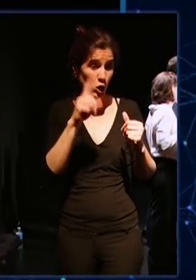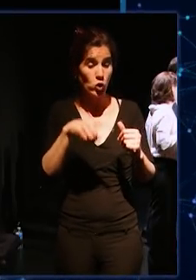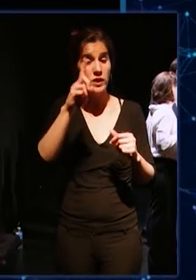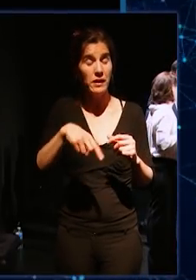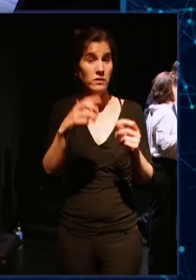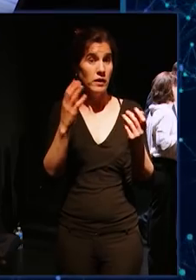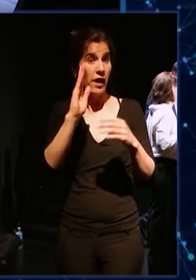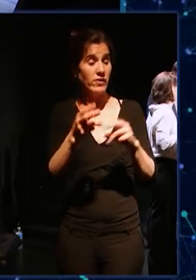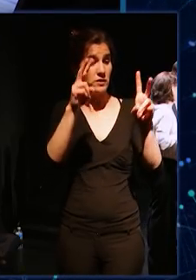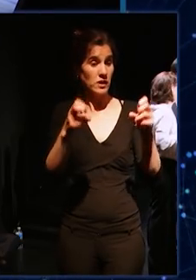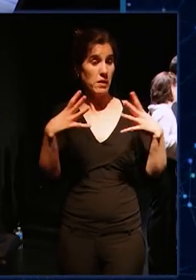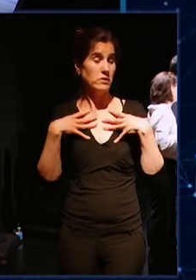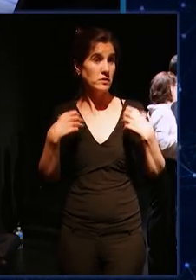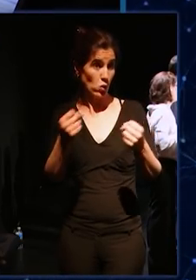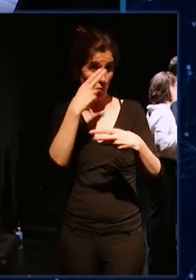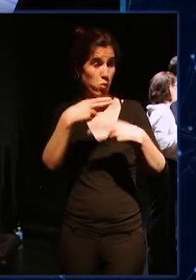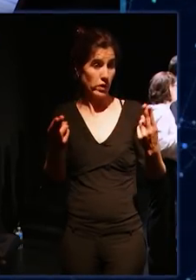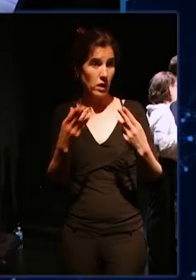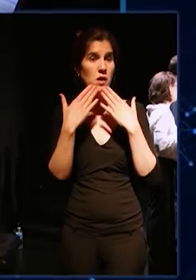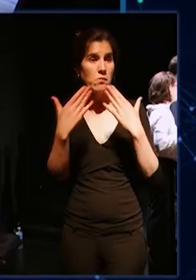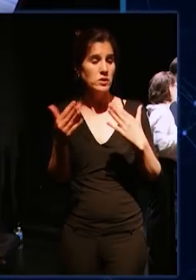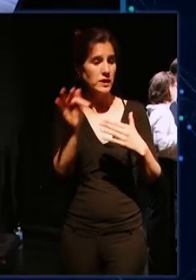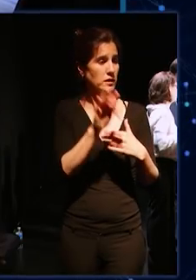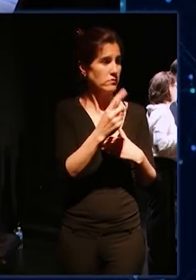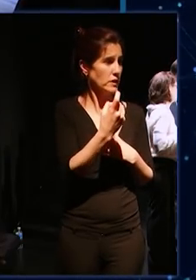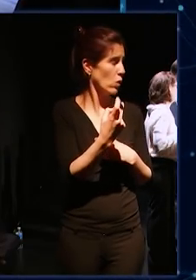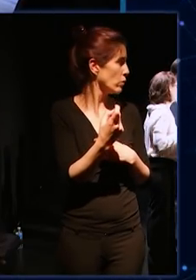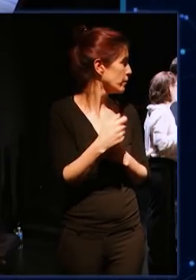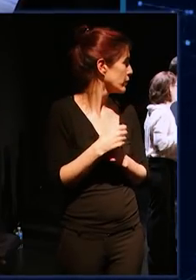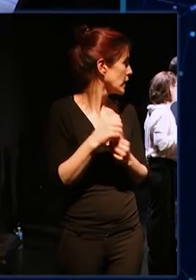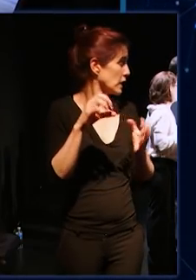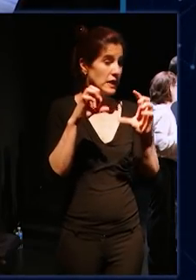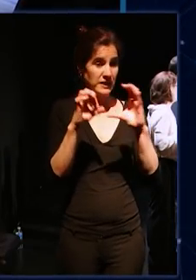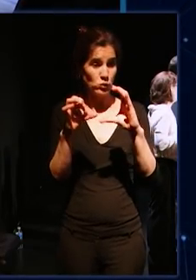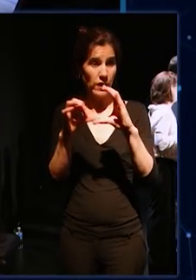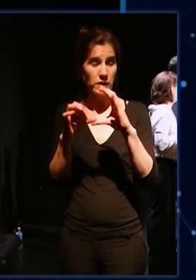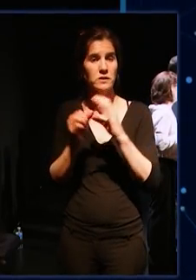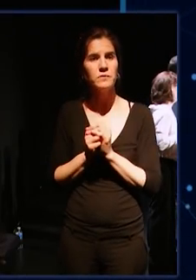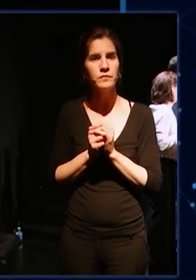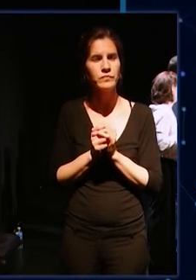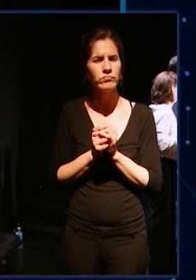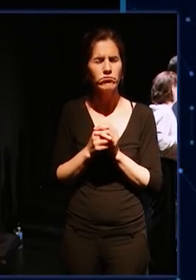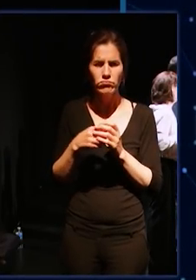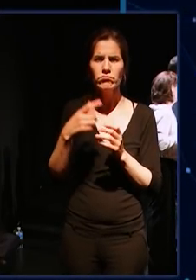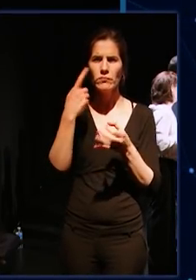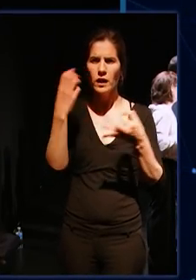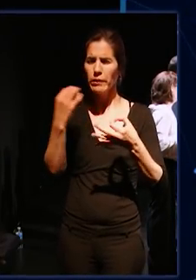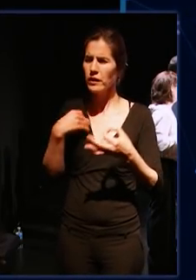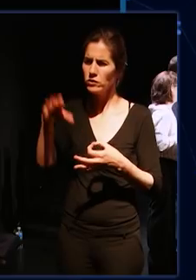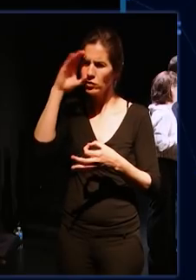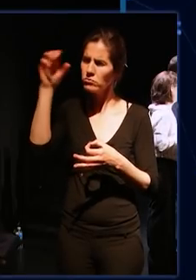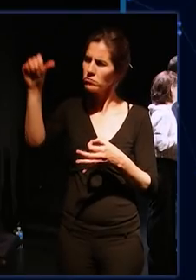ronda a l'Enrique Gimeno, de Ciutadans. Bueno, la verdad es que escuchando a los candidatos,